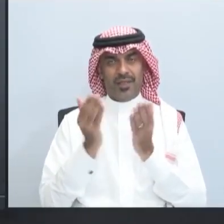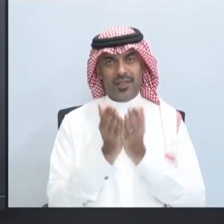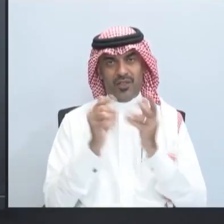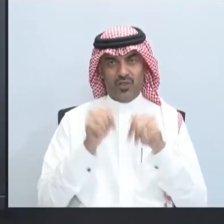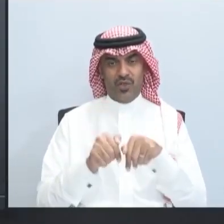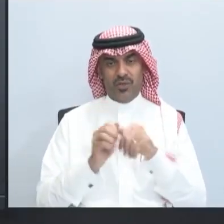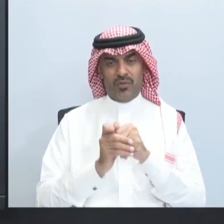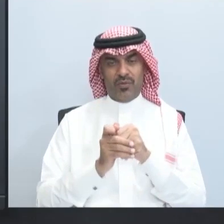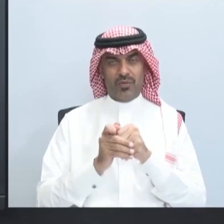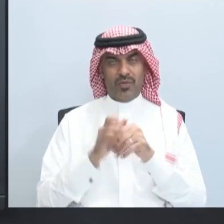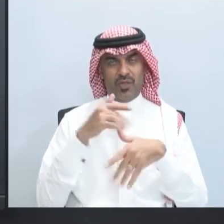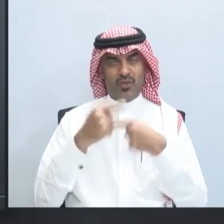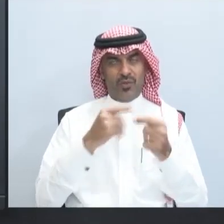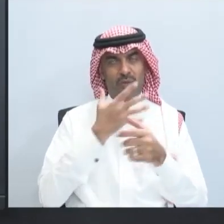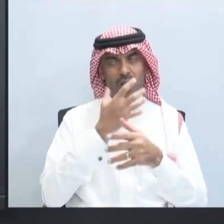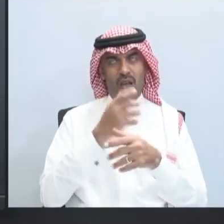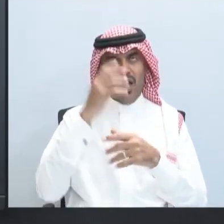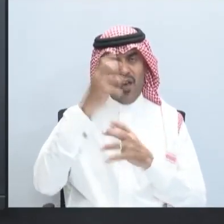درسنا لهذا اليوم دمتم بحفظ الله ورعايته